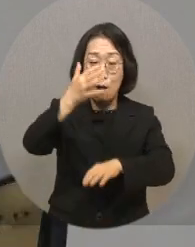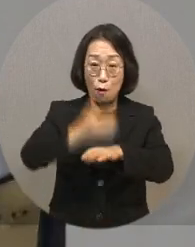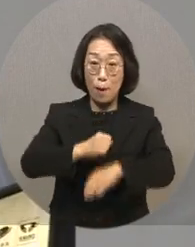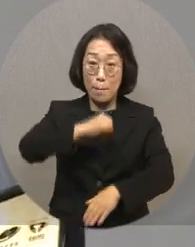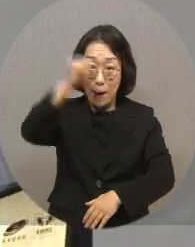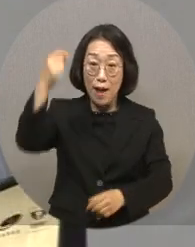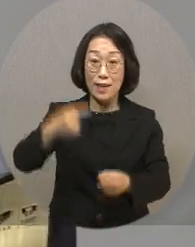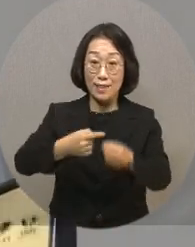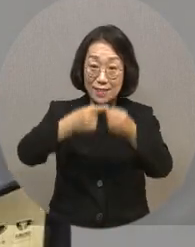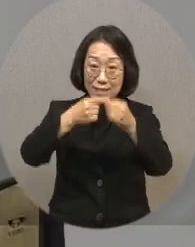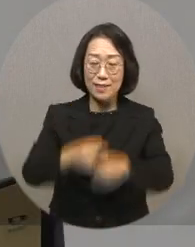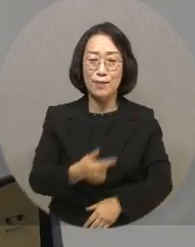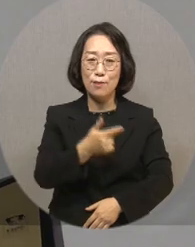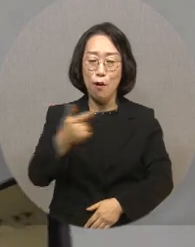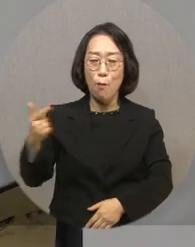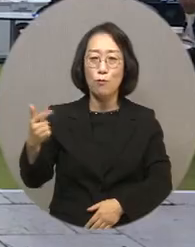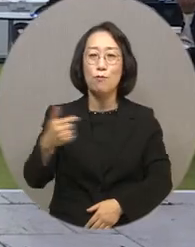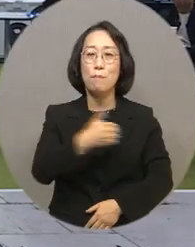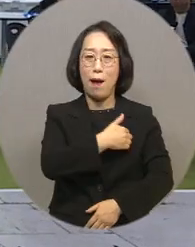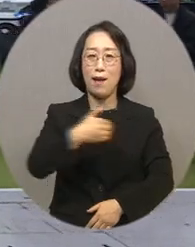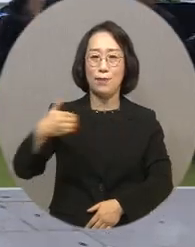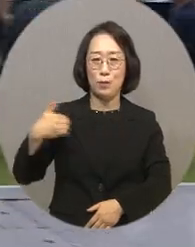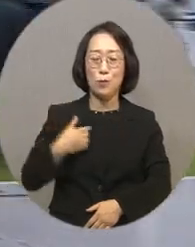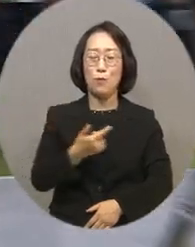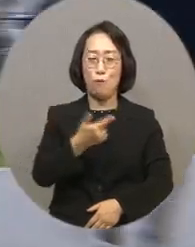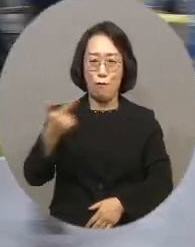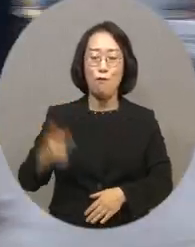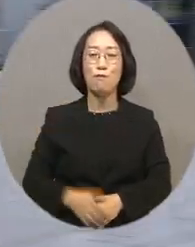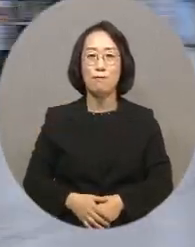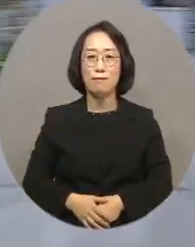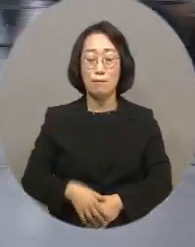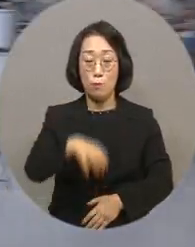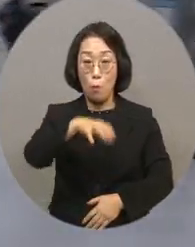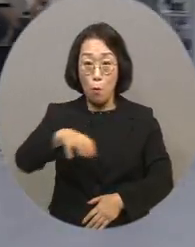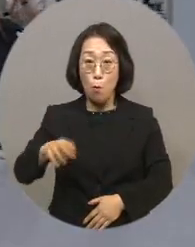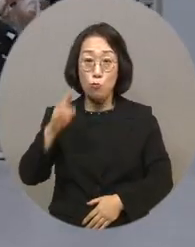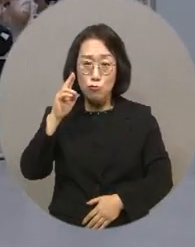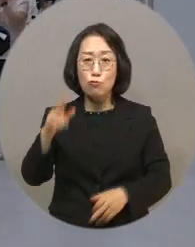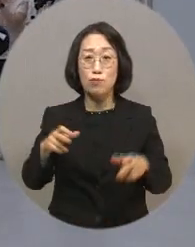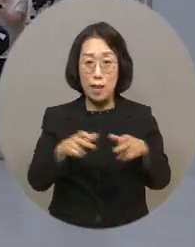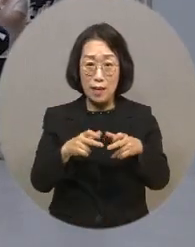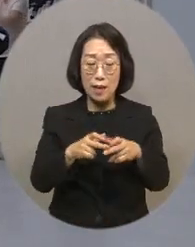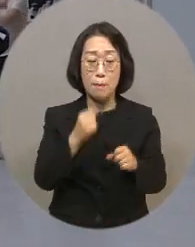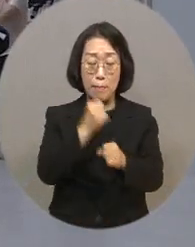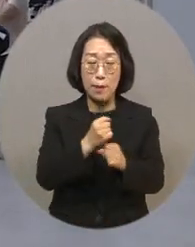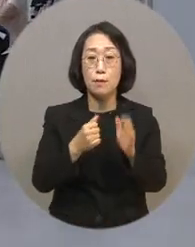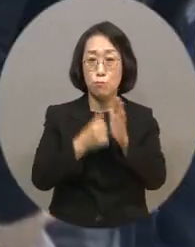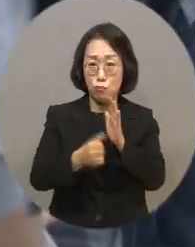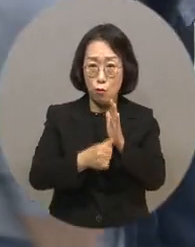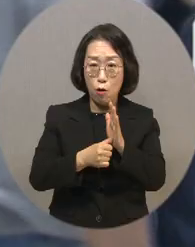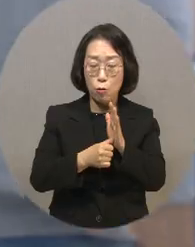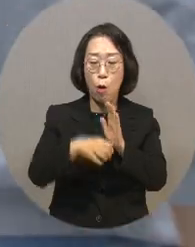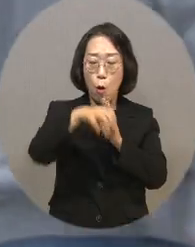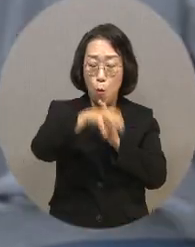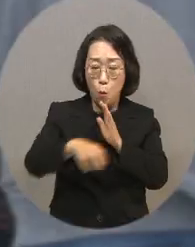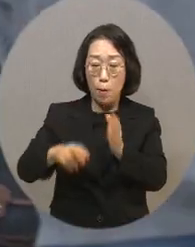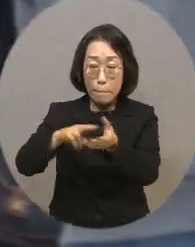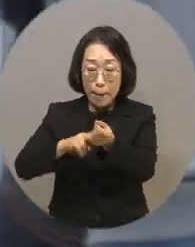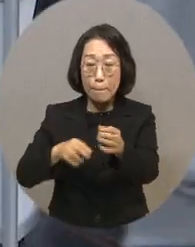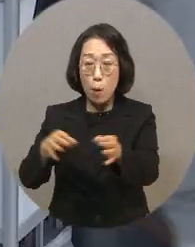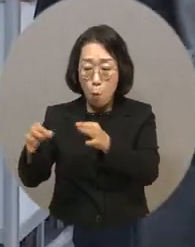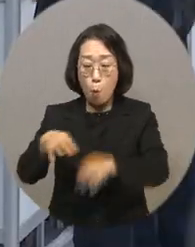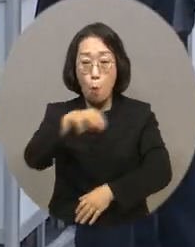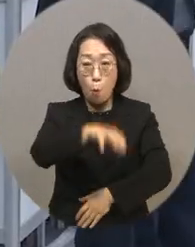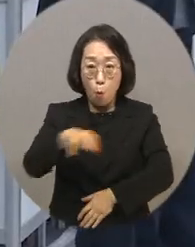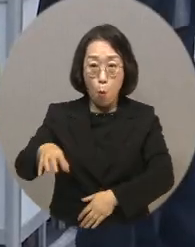있어서 너무 뿌듯합니다. 현장에는 정말 많은 중증장애인 생산품 생산시설과 판매시설들이